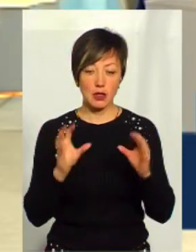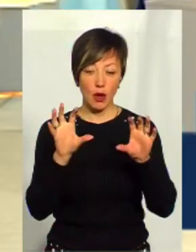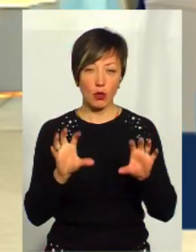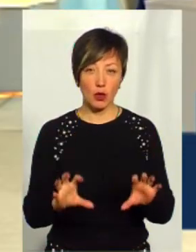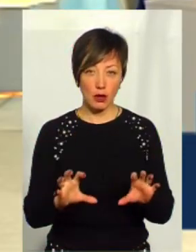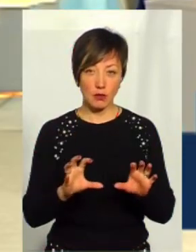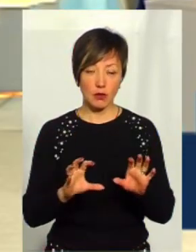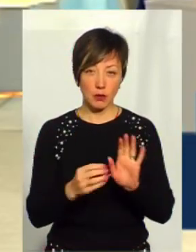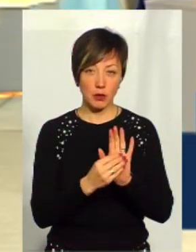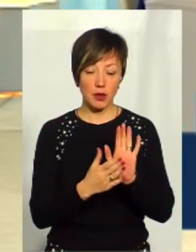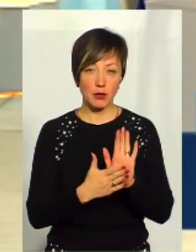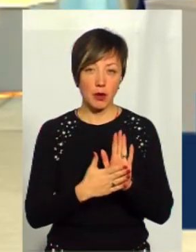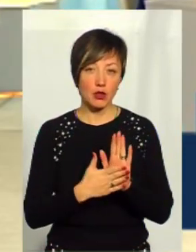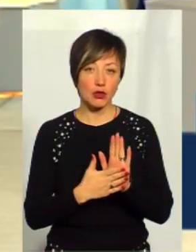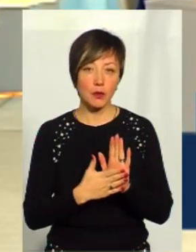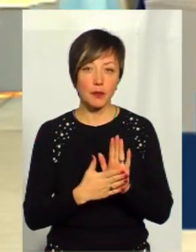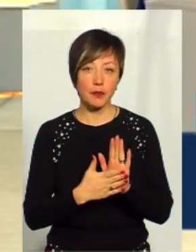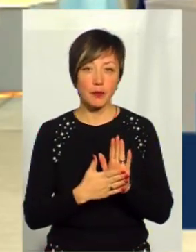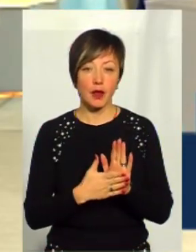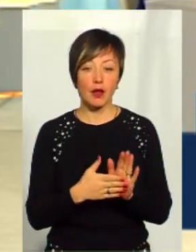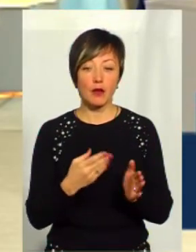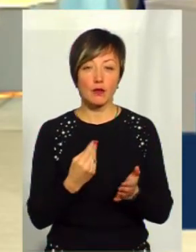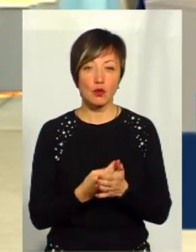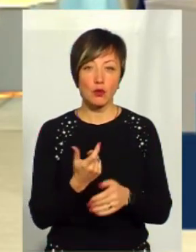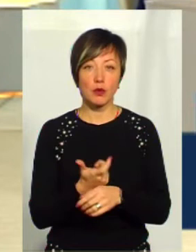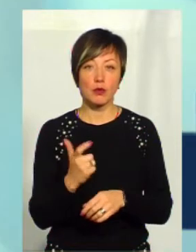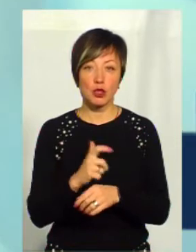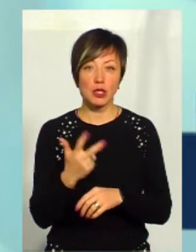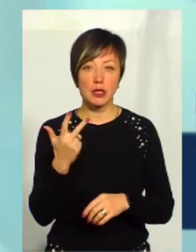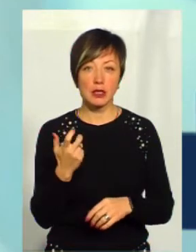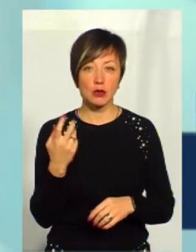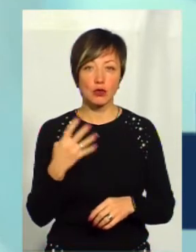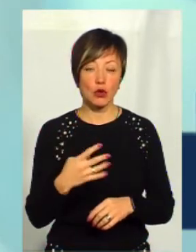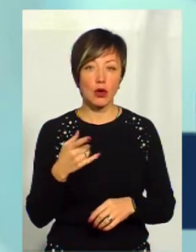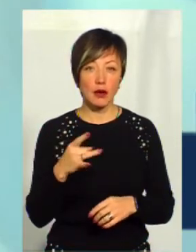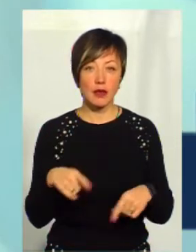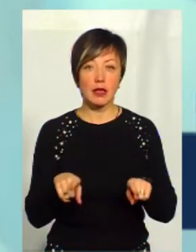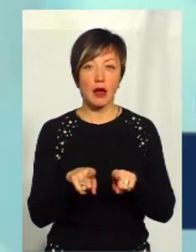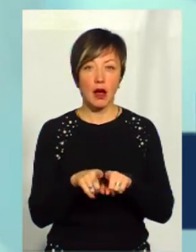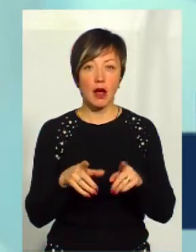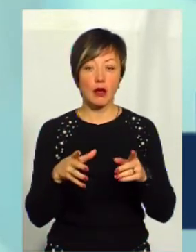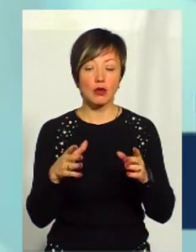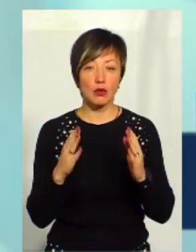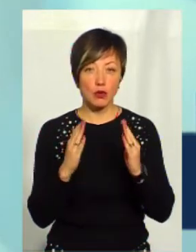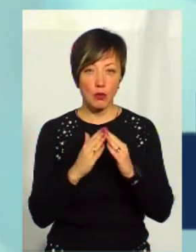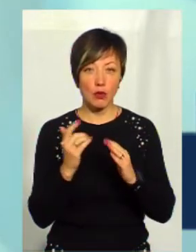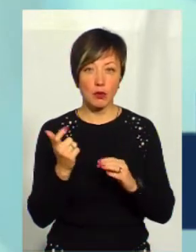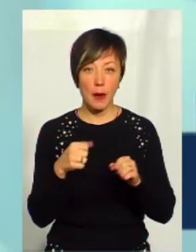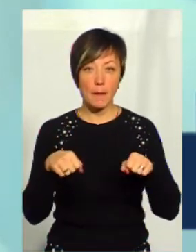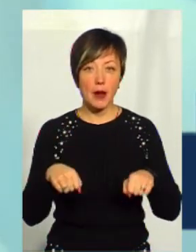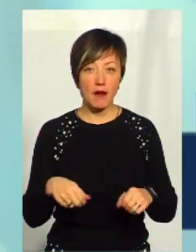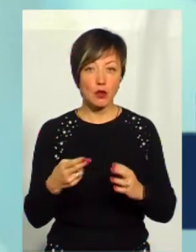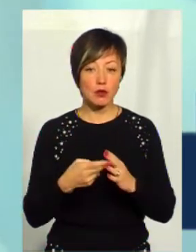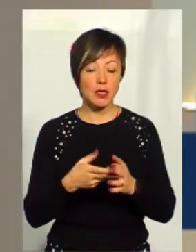законодавством передбачено, у сумі, яка перевищує більше ніж 340 гривень, то таке домогосподарство права